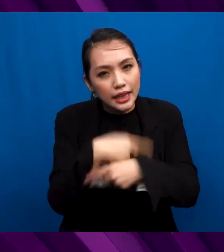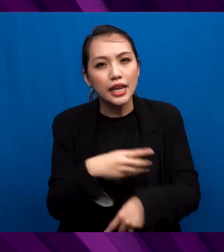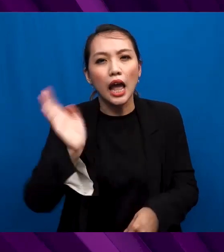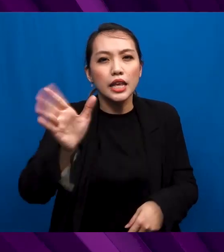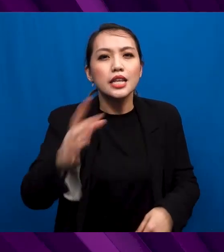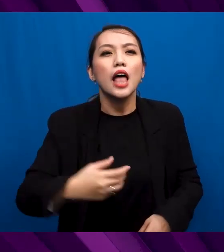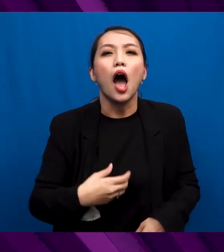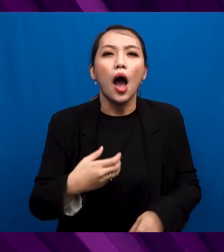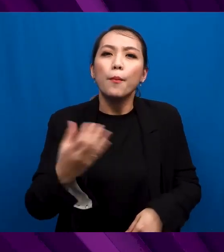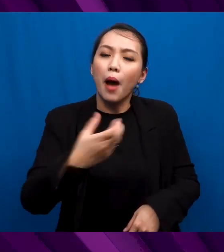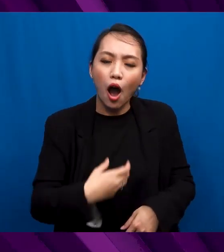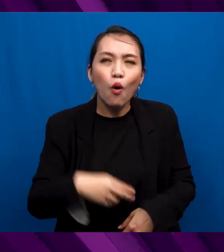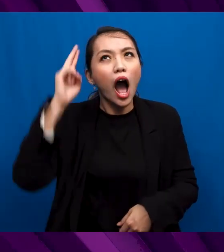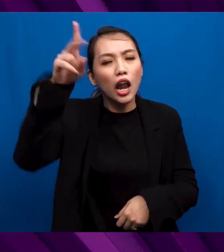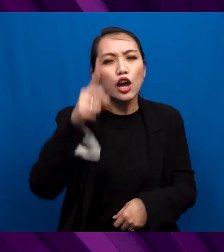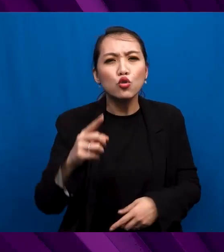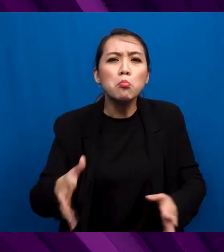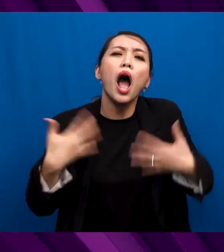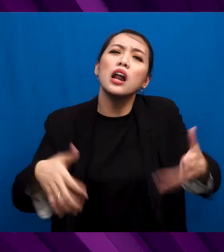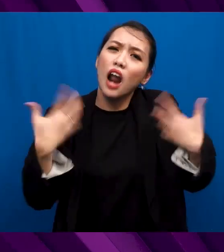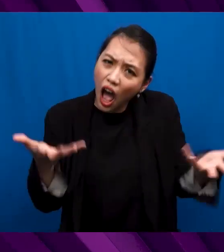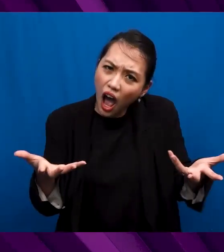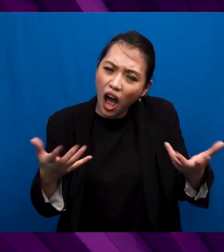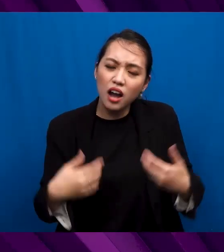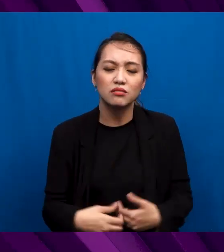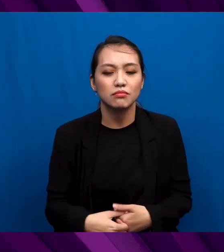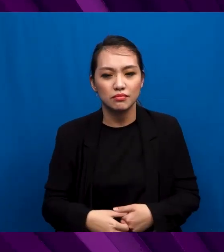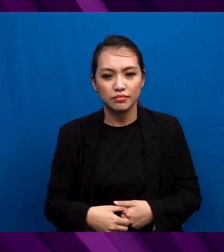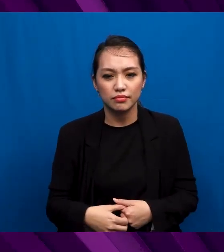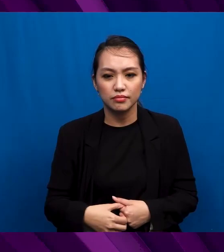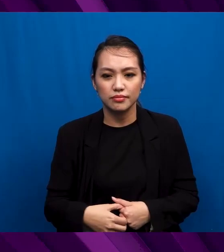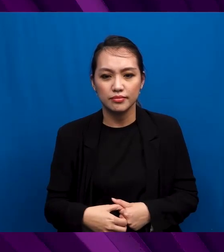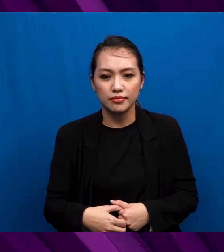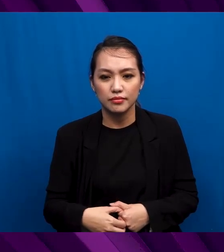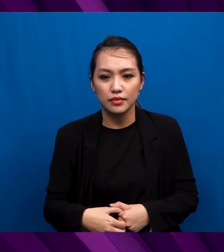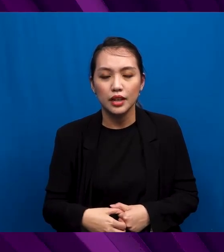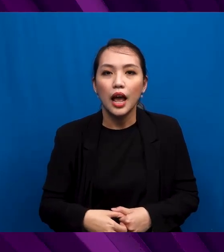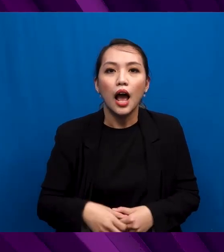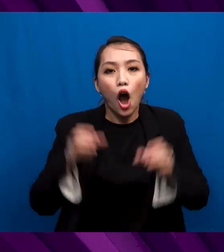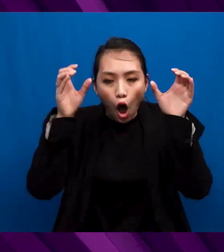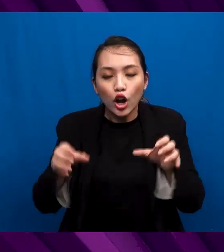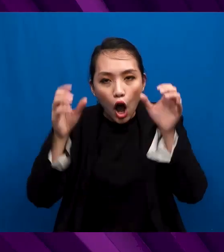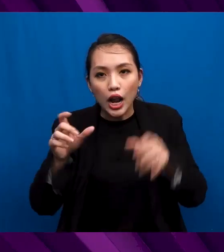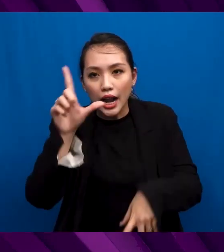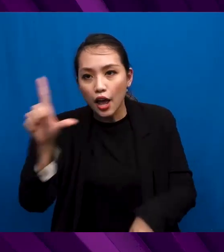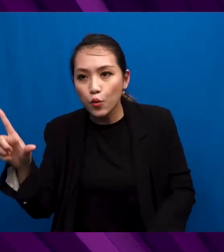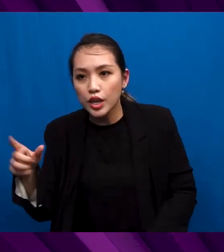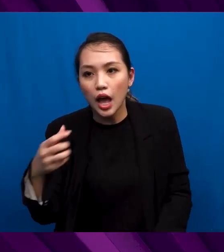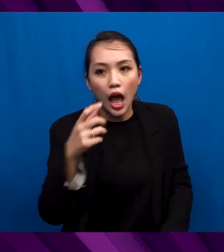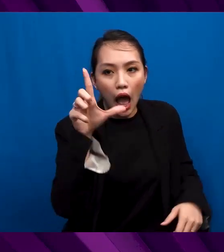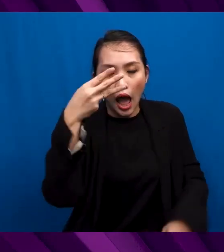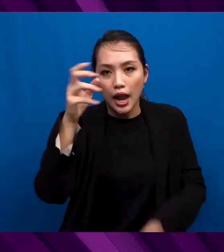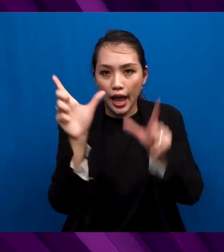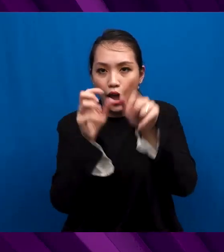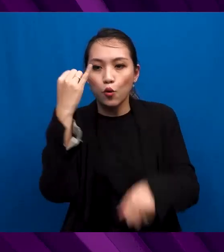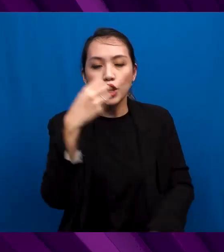itu adalah Tuhan, nggak perlu kalian bela. Ya, Tuhan nggak perlu dibela manusia. Saya nggak